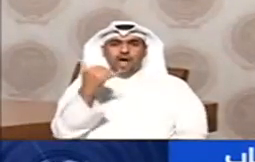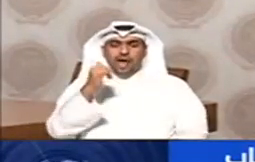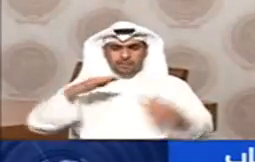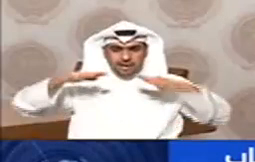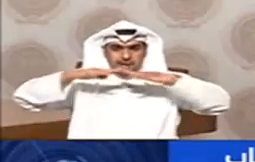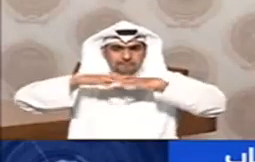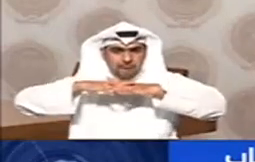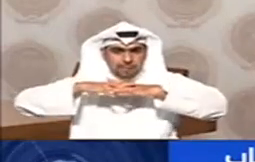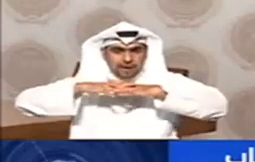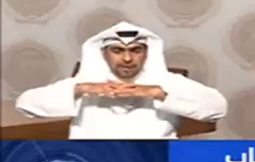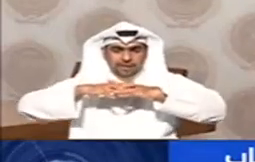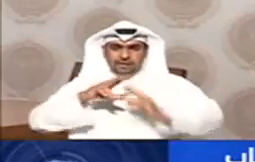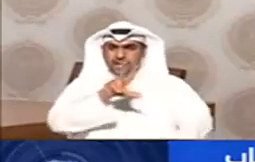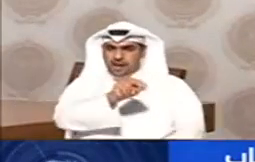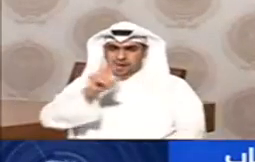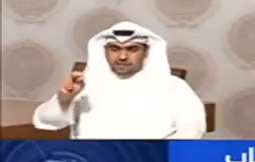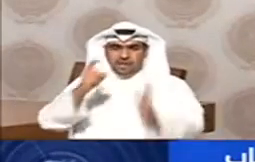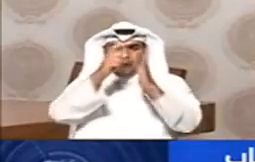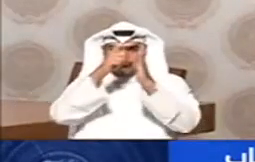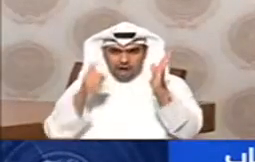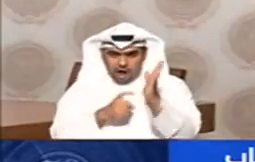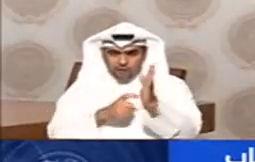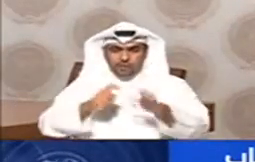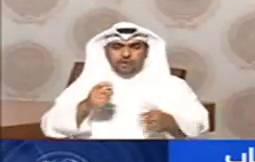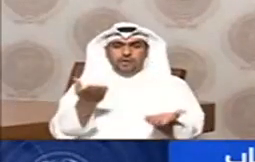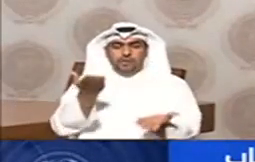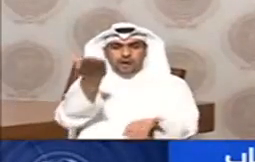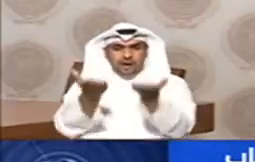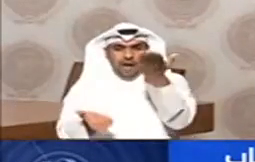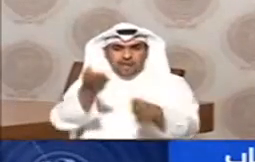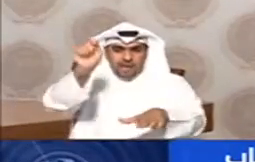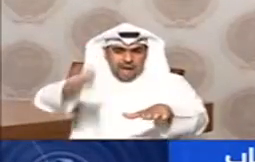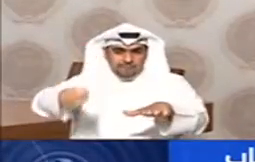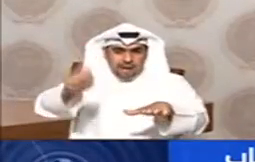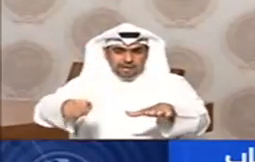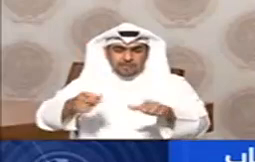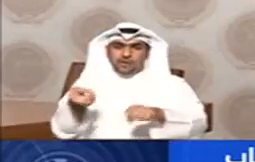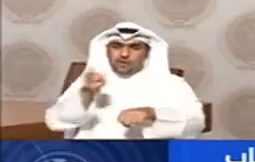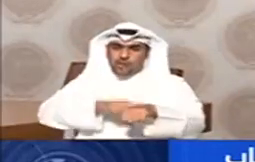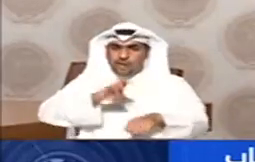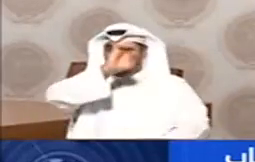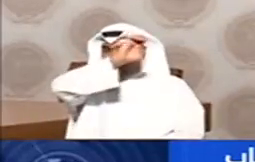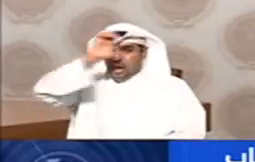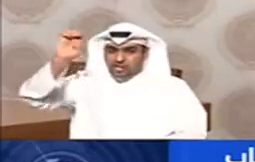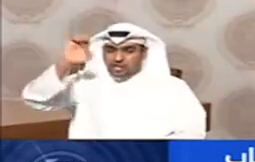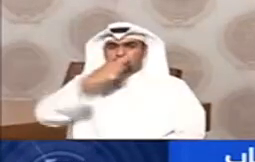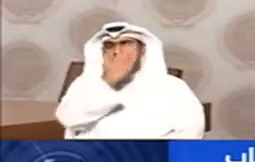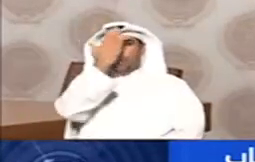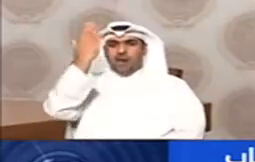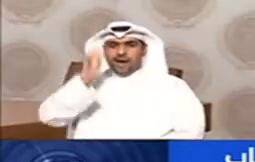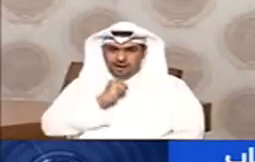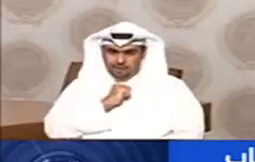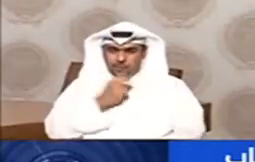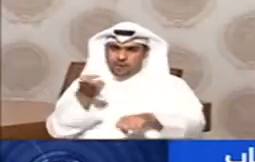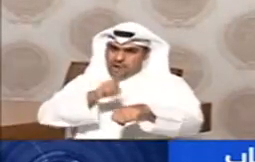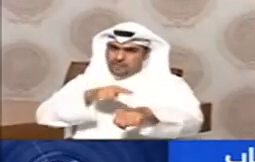كشبكة التعاون القانوني والقضائي في مجال مكافحة الإرهاب والجريمة المنظمة، وحث الدول العربية على التعاون